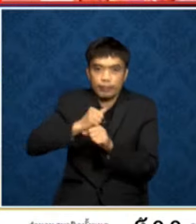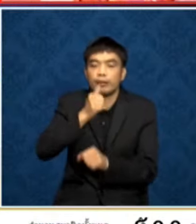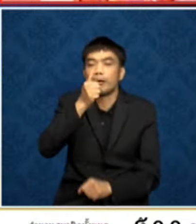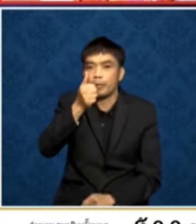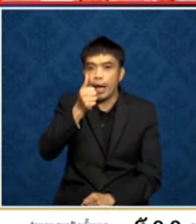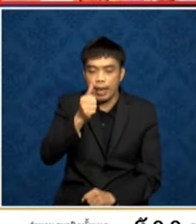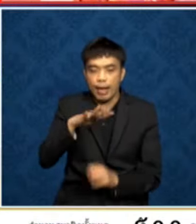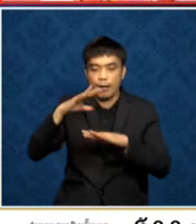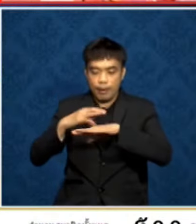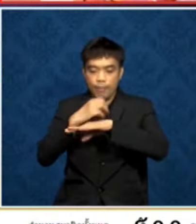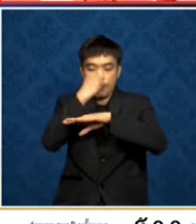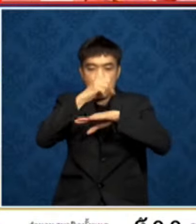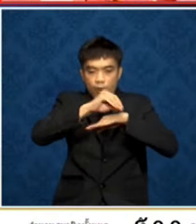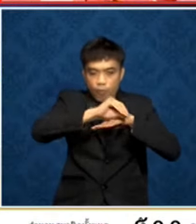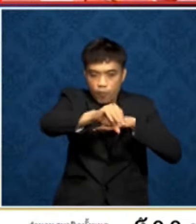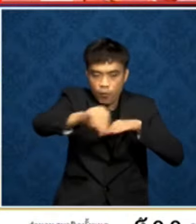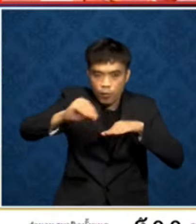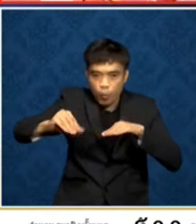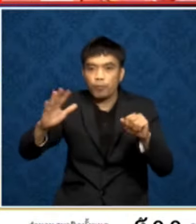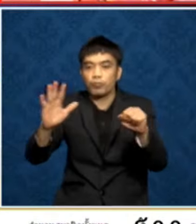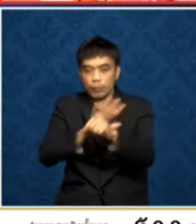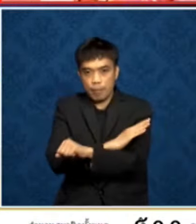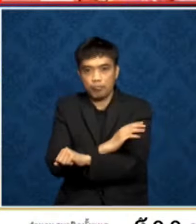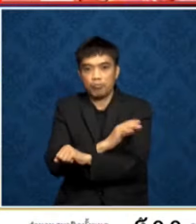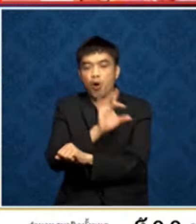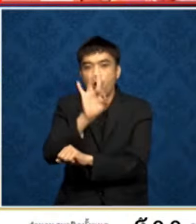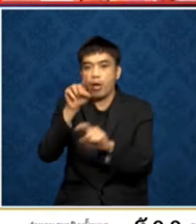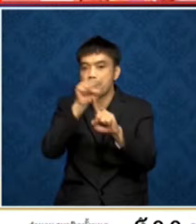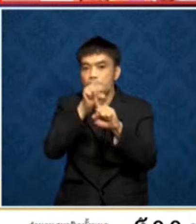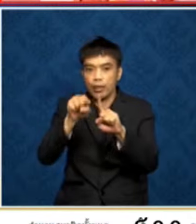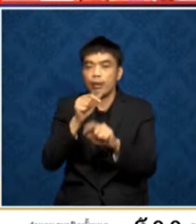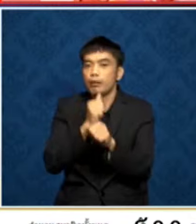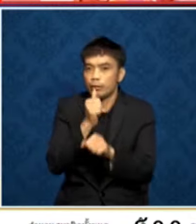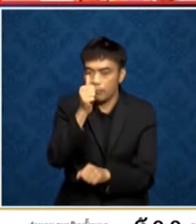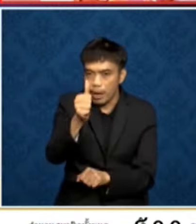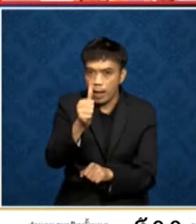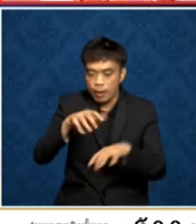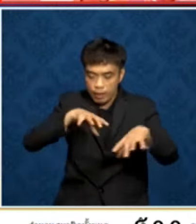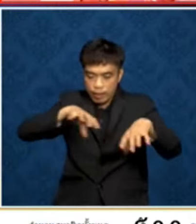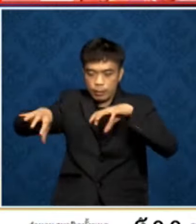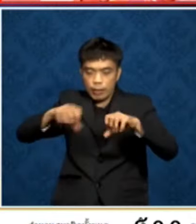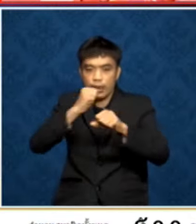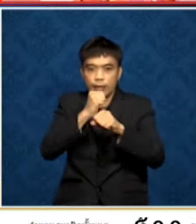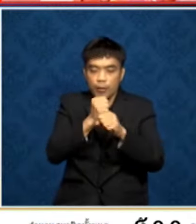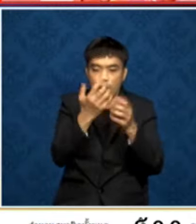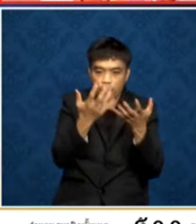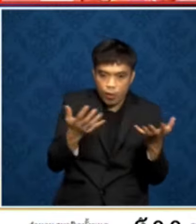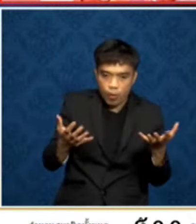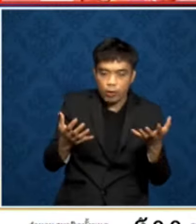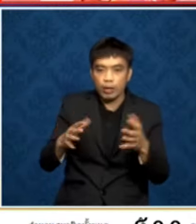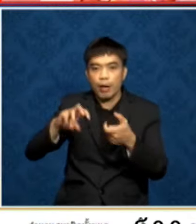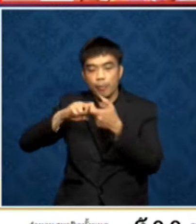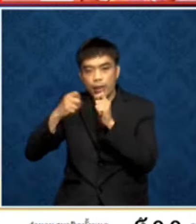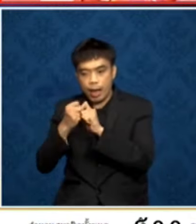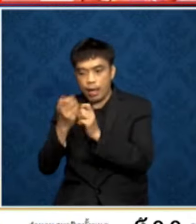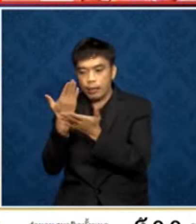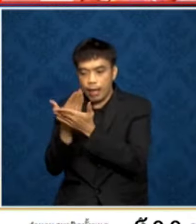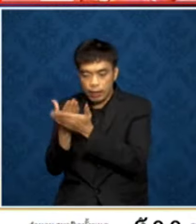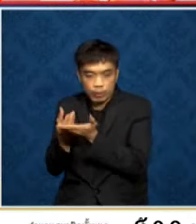การกระจายอำนาจอย่างเต็มรูปแบบจนเราสามารถจัดสรรทรัพยากรให้ท้องถิ่นได้อย่างเต็ม